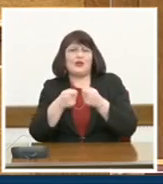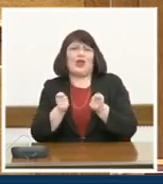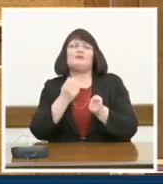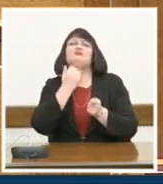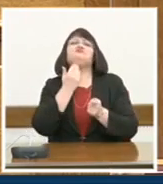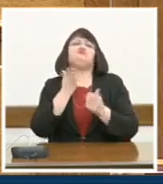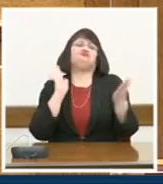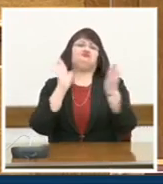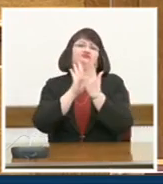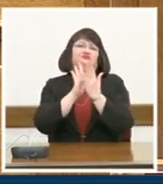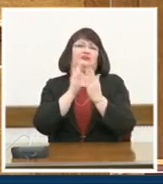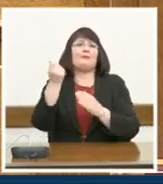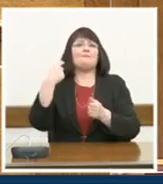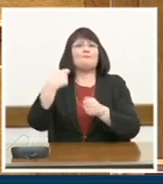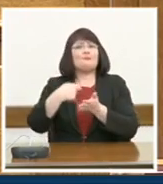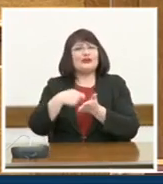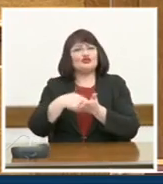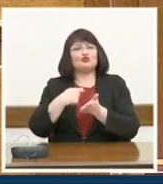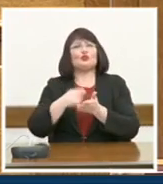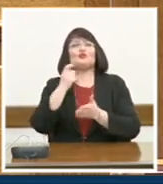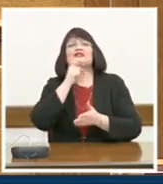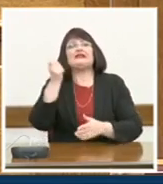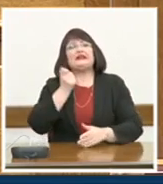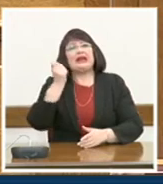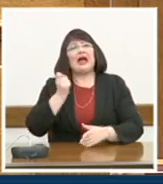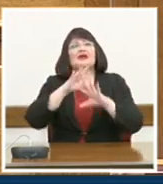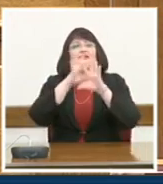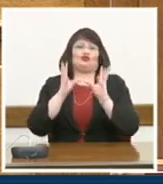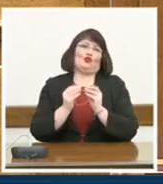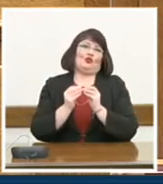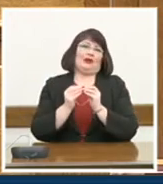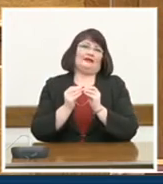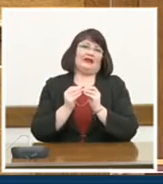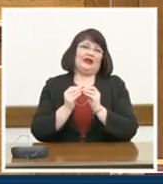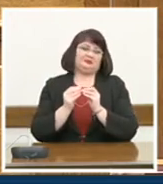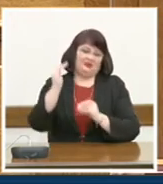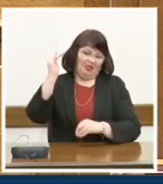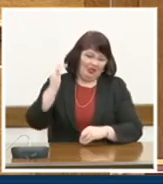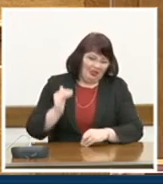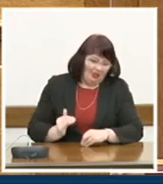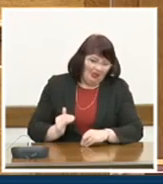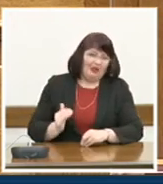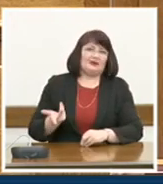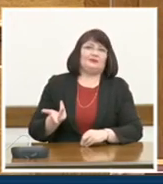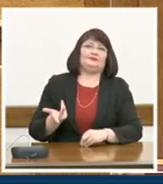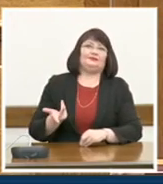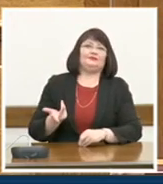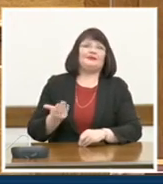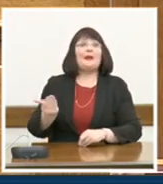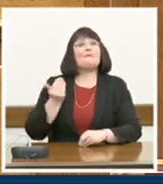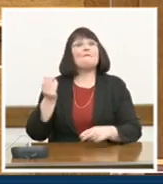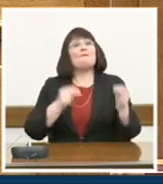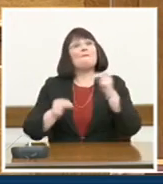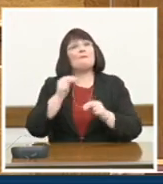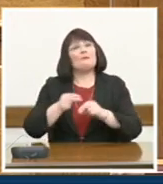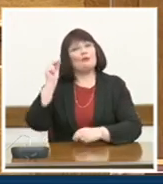τους μισθούς και για τις συντάξεις που παραμένουν στον πάτο και εκεί θα μείνουν παρά τα προεκλογικά ψίχουλα που